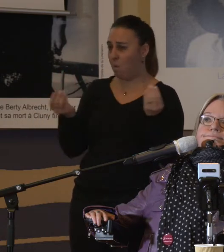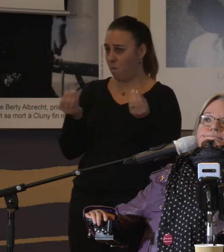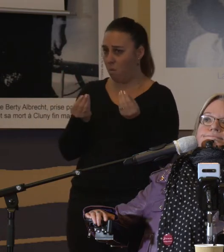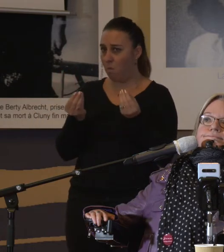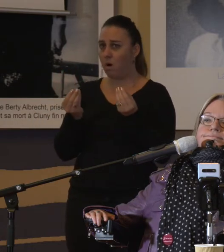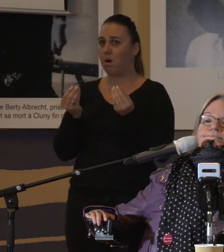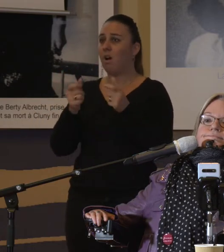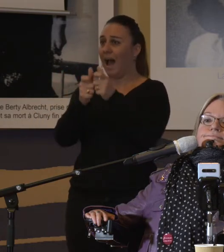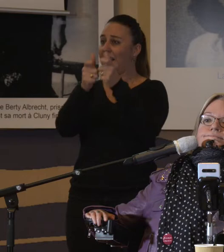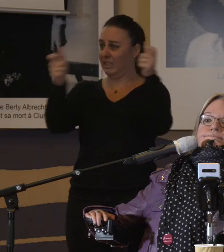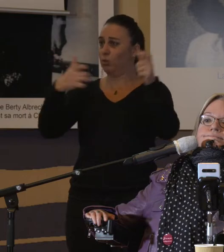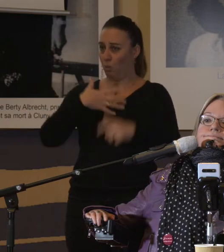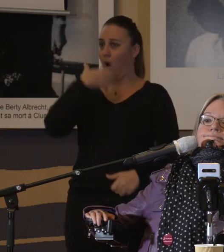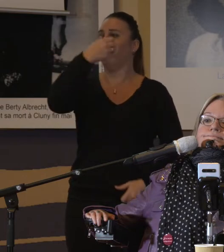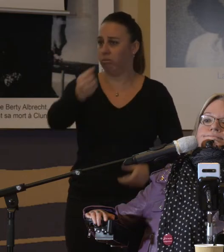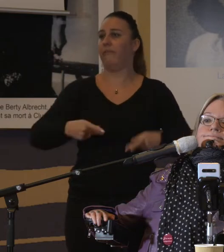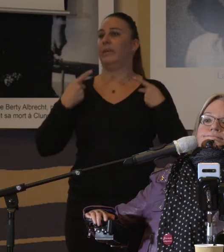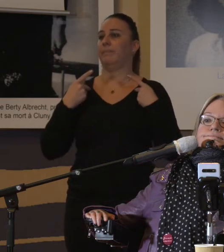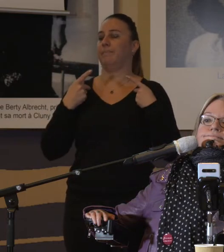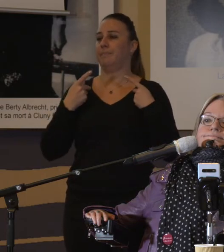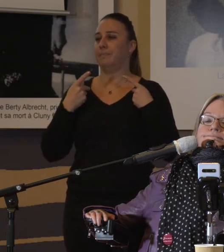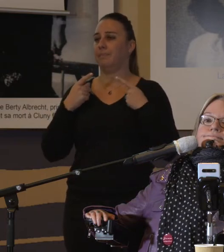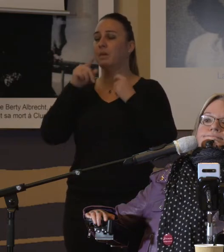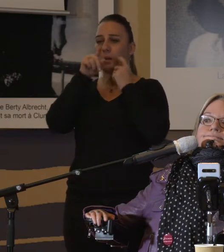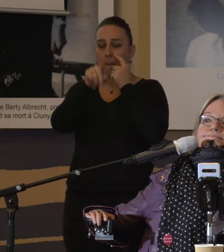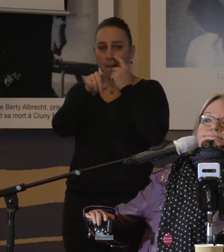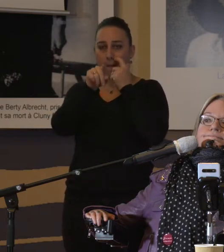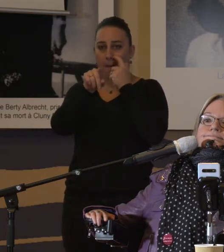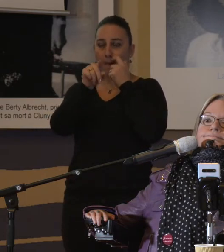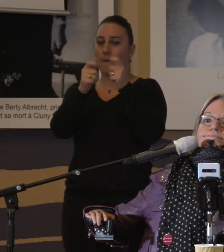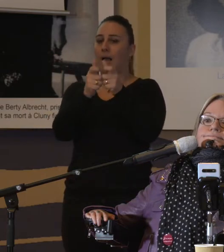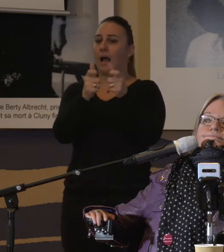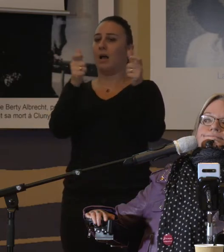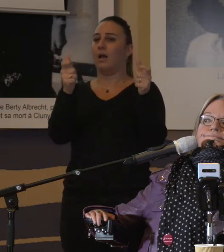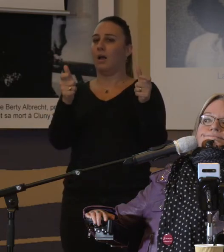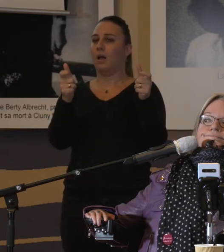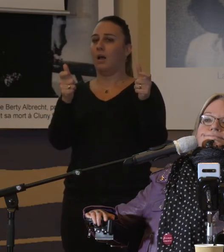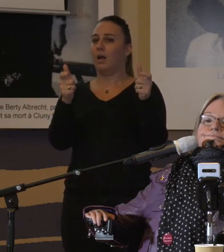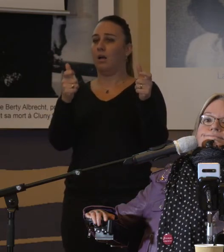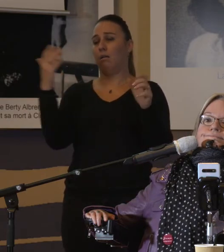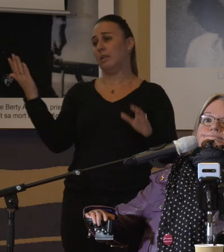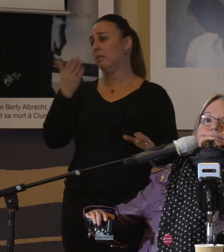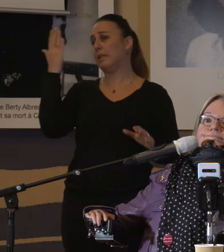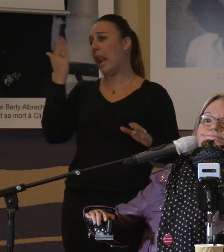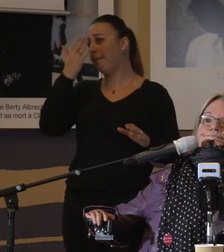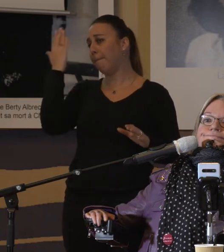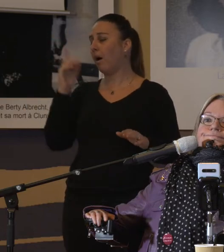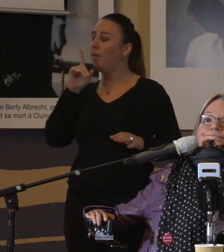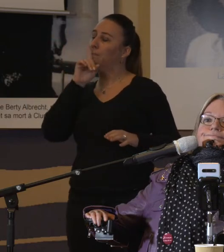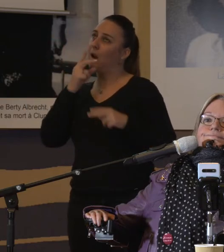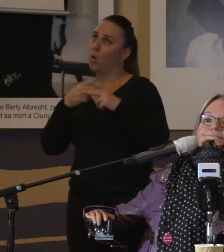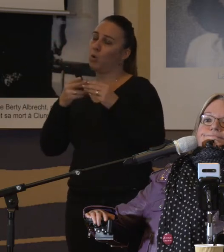dans une institution, et dans une institution qui est très connue, dont je ne dirai pas le